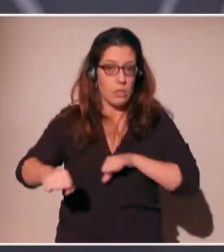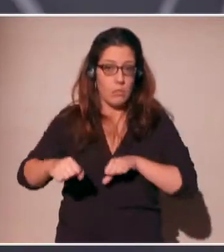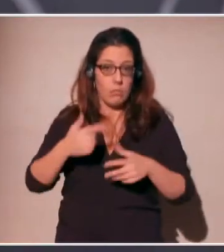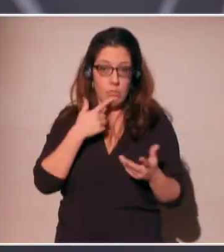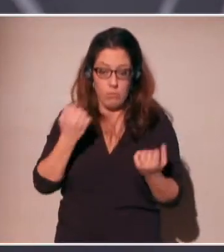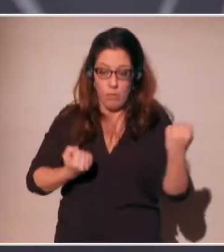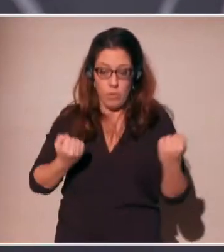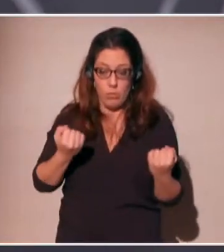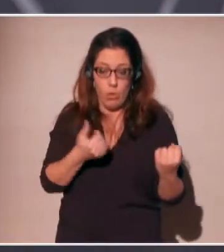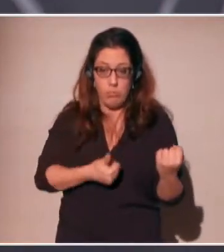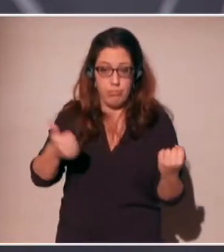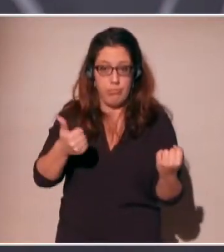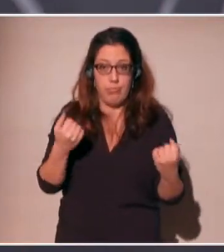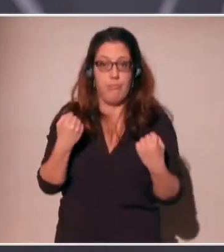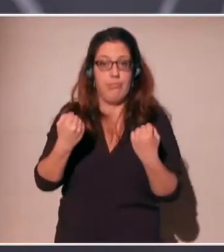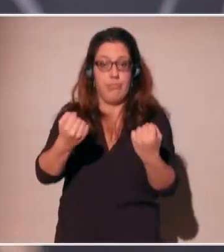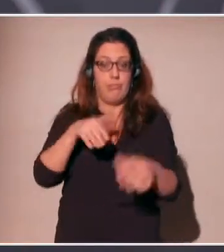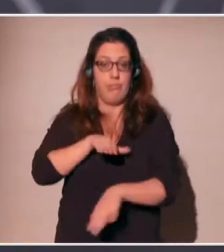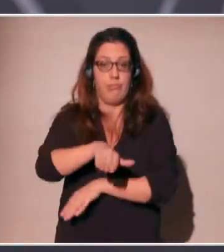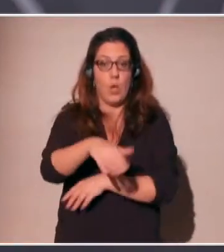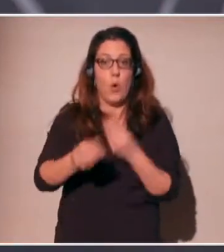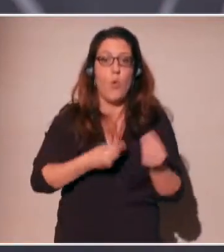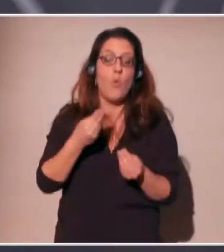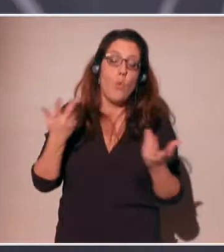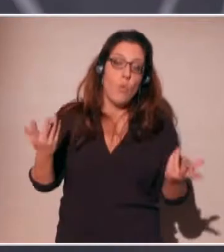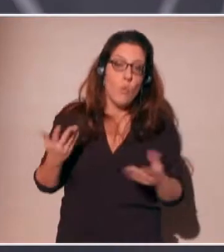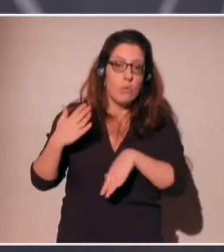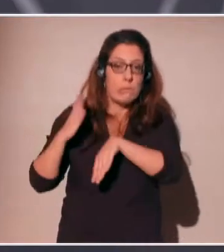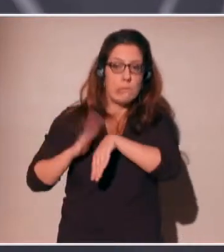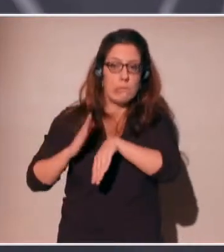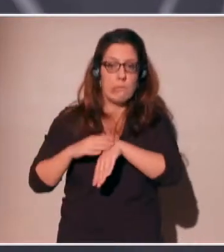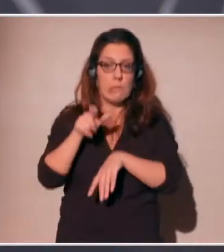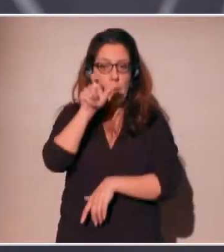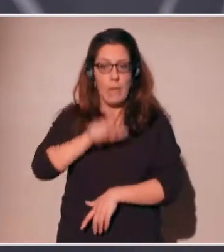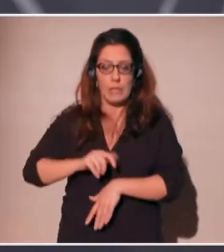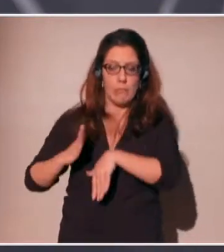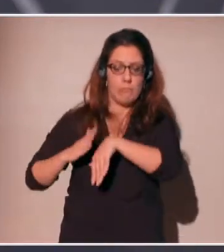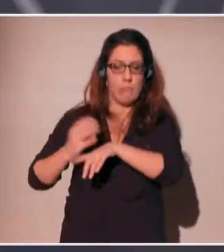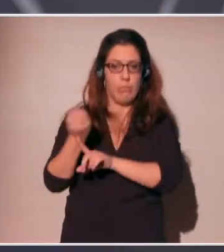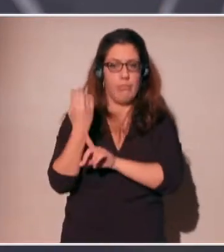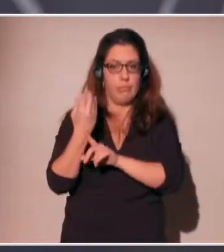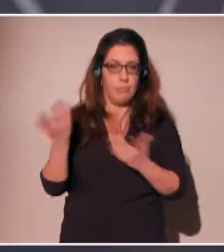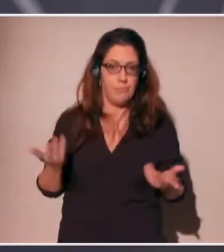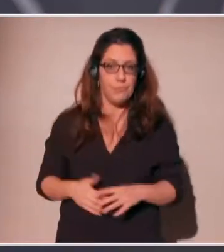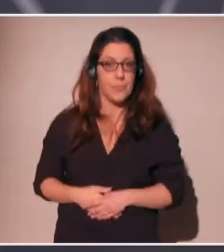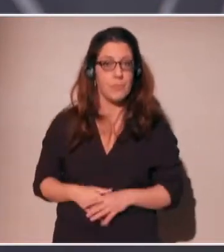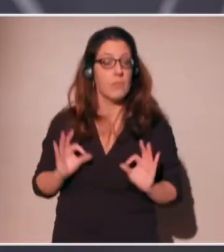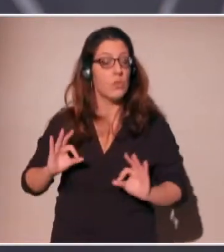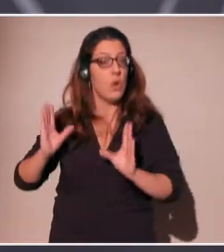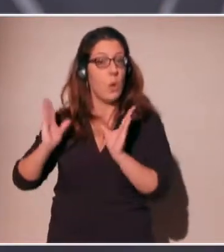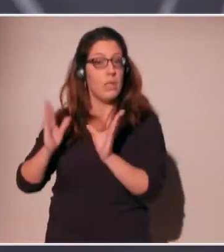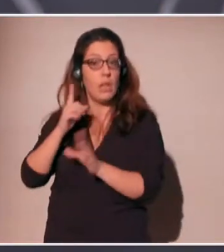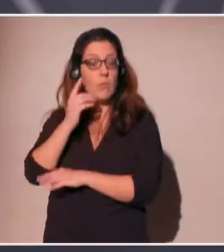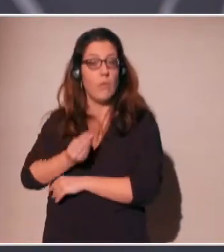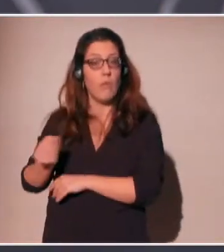voiture qui se conduit toute seule, et parfois ça peut aussi se traduire en un rappel envoyé au conducteur. Alors c'est ce qu'on essaye de faire à l'hôpital pour